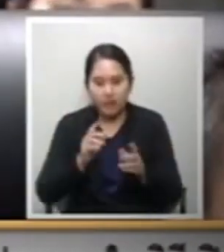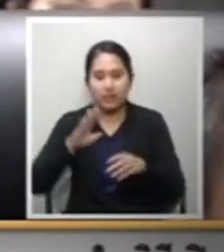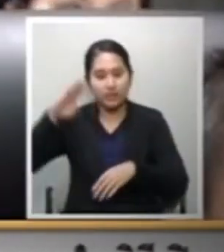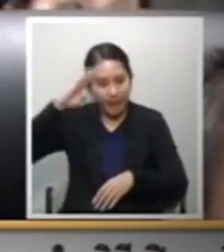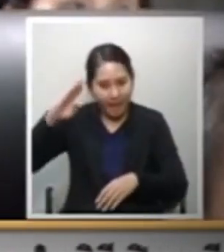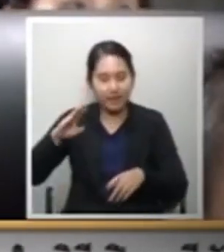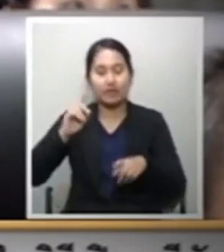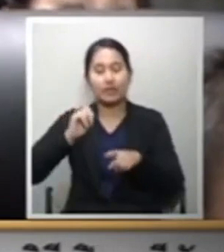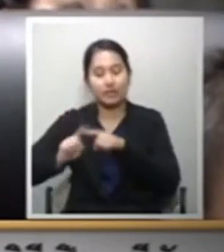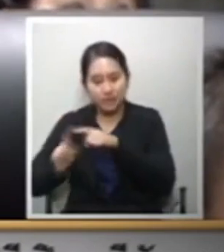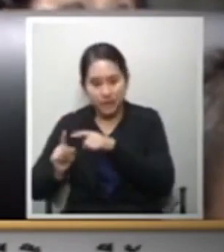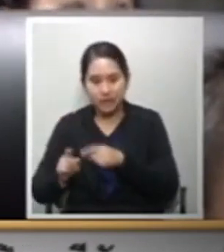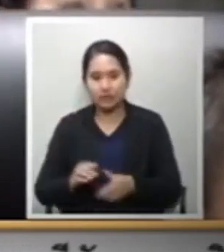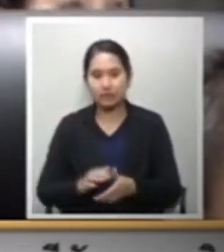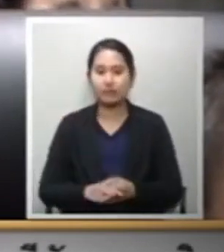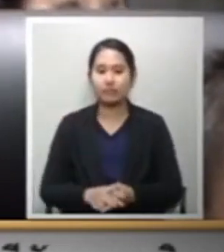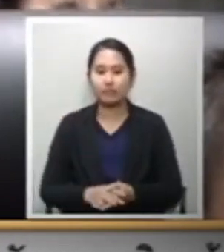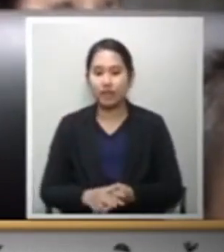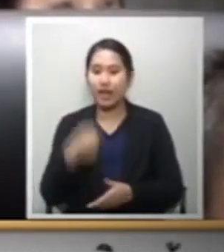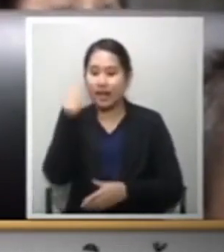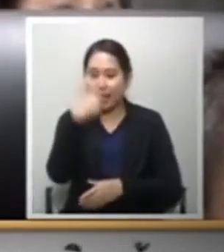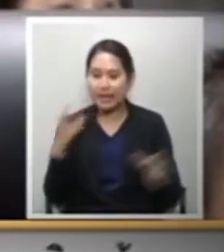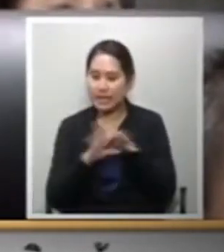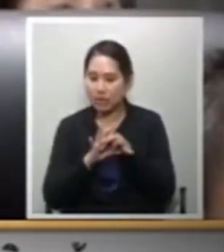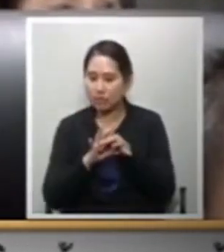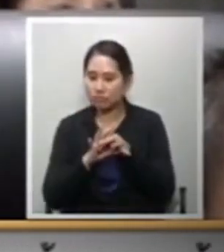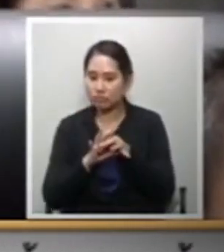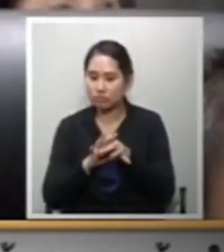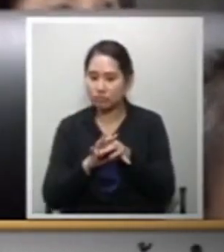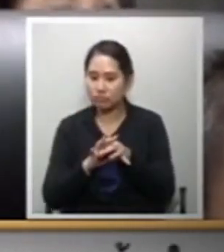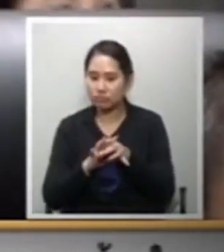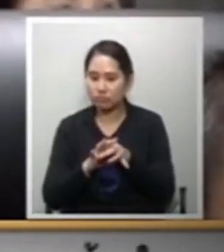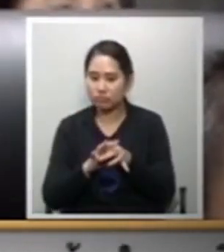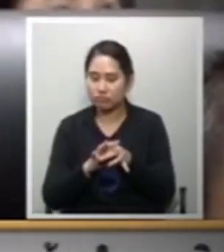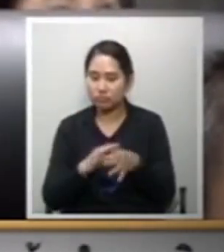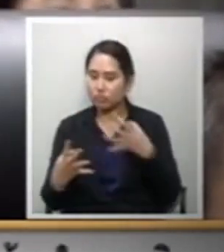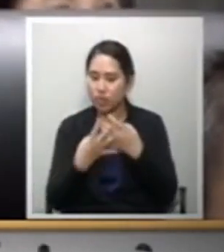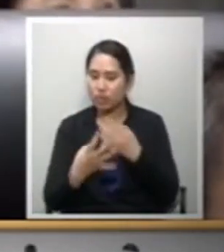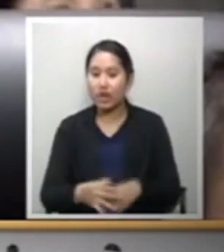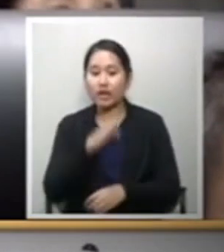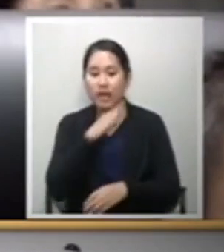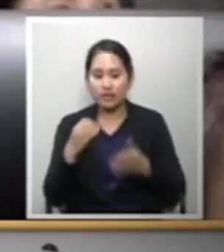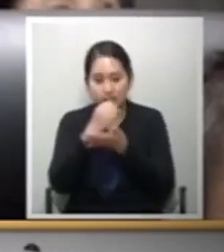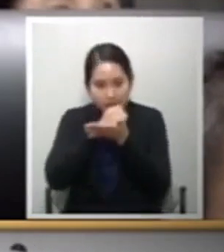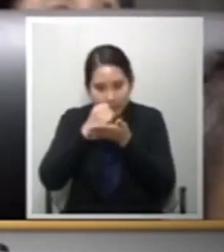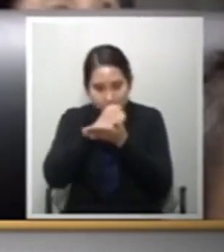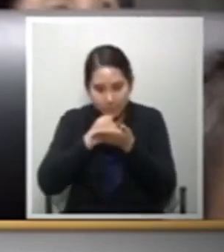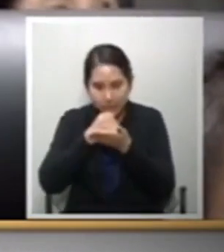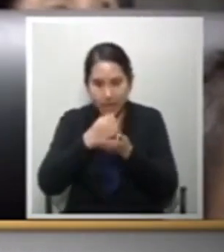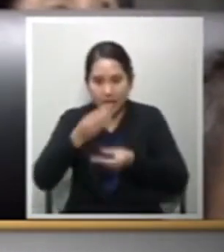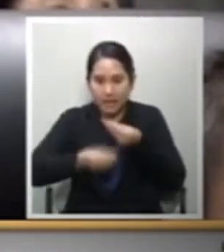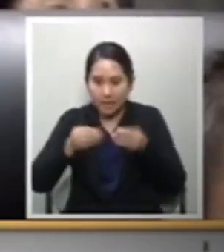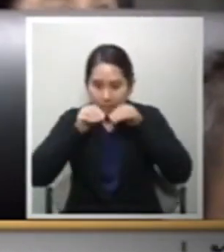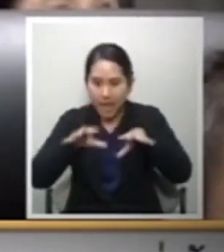ารก็โดนนายอำเภอก็โดนใครเกี่ยวข้องโดนหมดถ้ามียาเสพติดระบาดถือว่าท่านยังมีโทษและมี